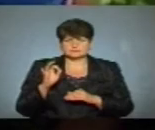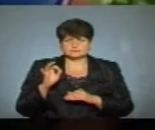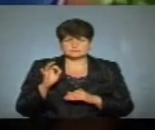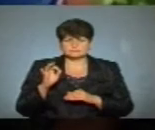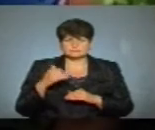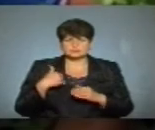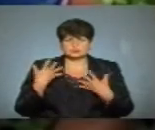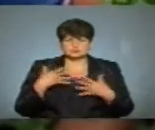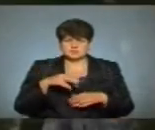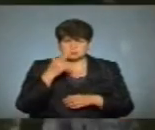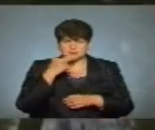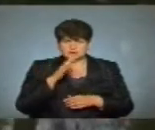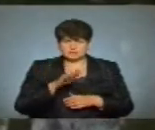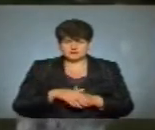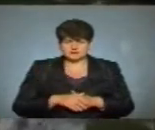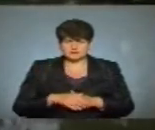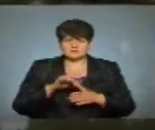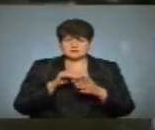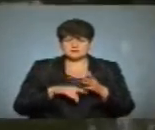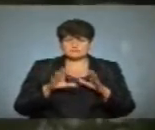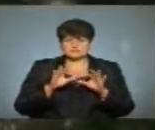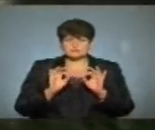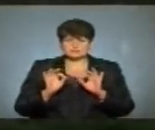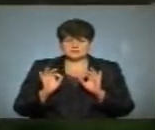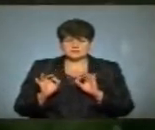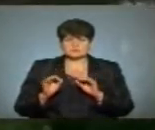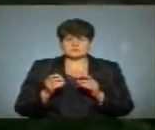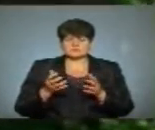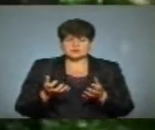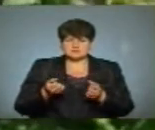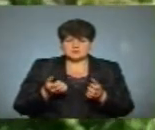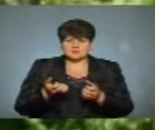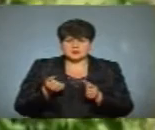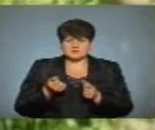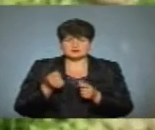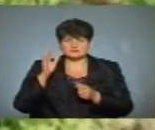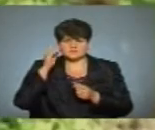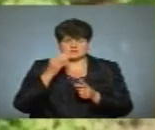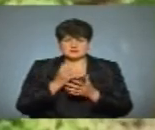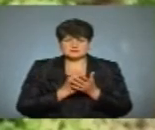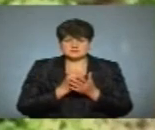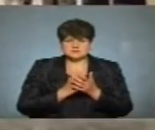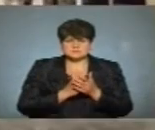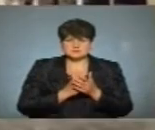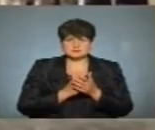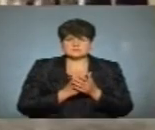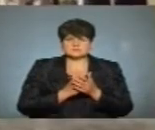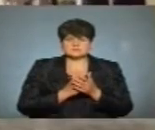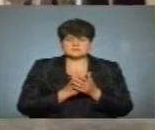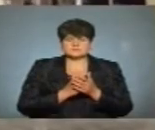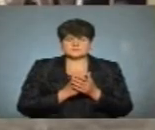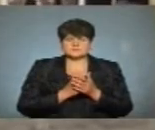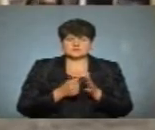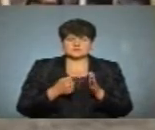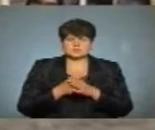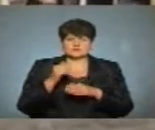ми вже привикли. Надіємося, все в порядку. Набрали немножко відра води для запасу, щоб не потопили колодця. До вечора